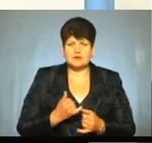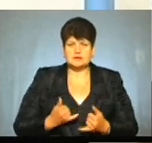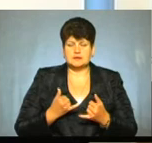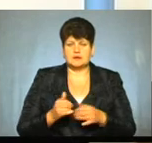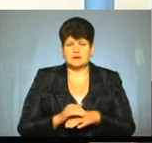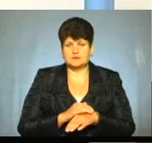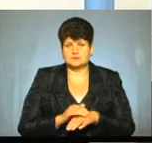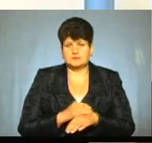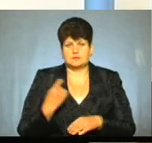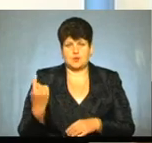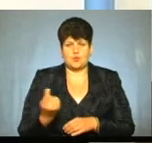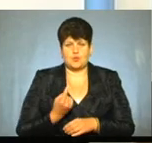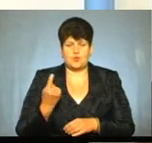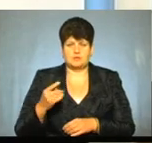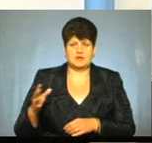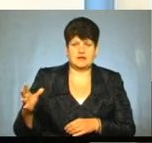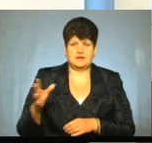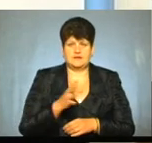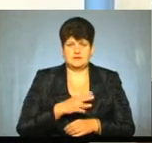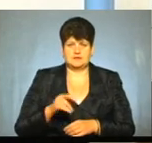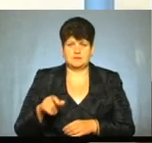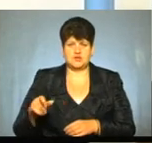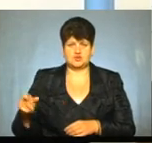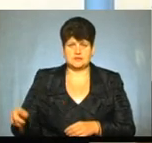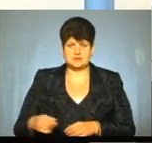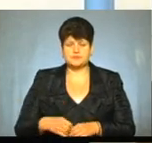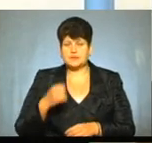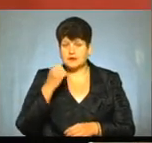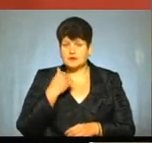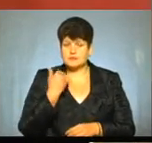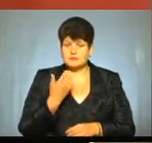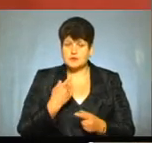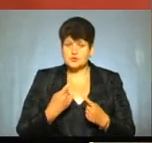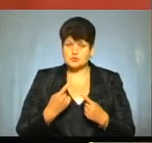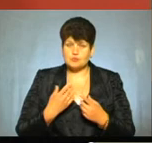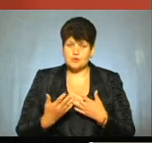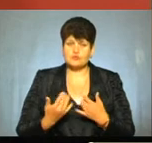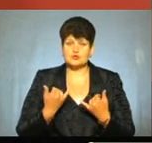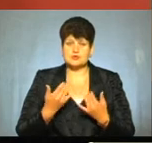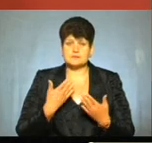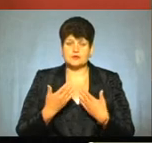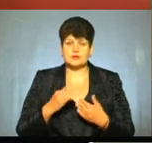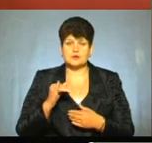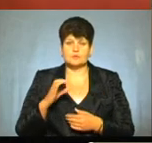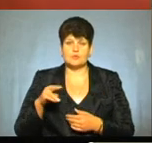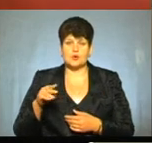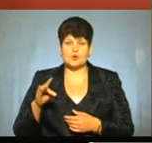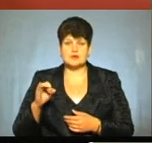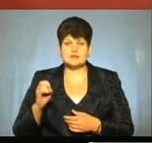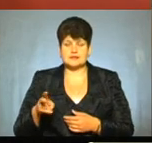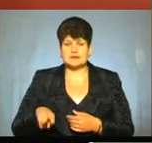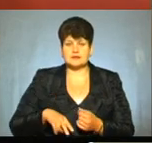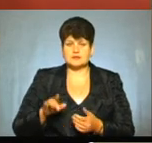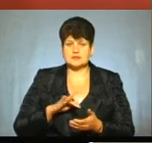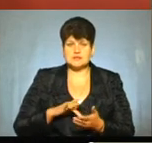працювати на благо області і всіх мешканців. Я вам дякую за розмову. Нагадую, ми сьогодні спілкувалися з Ігорем